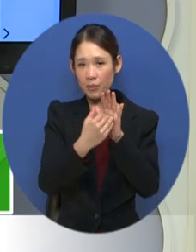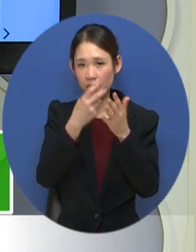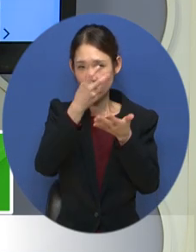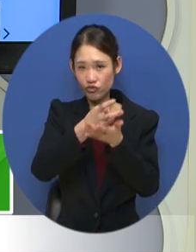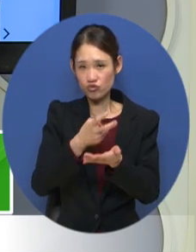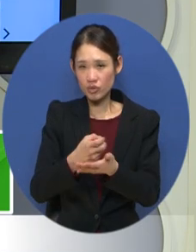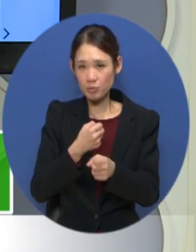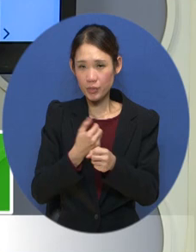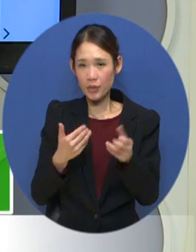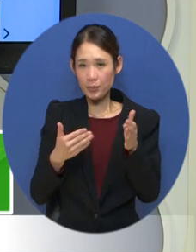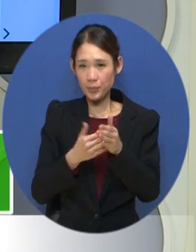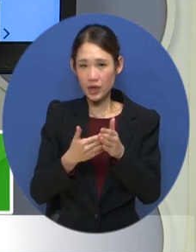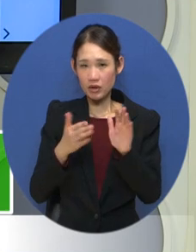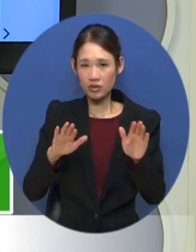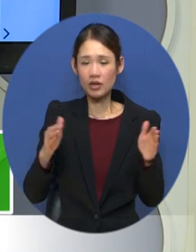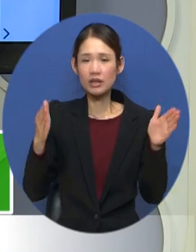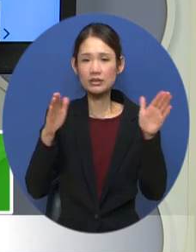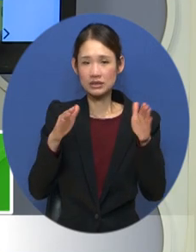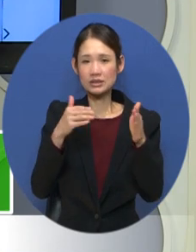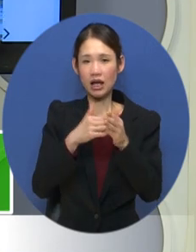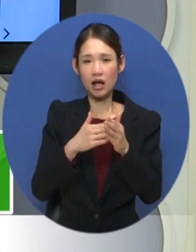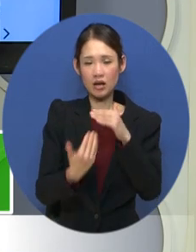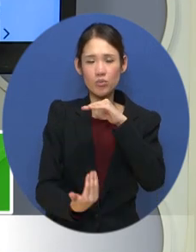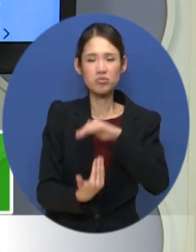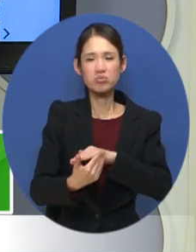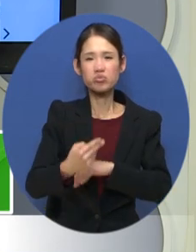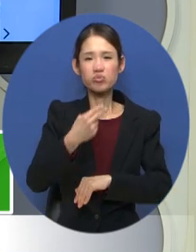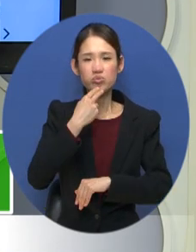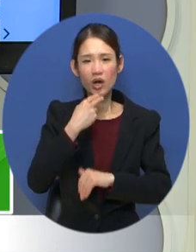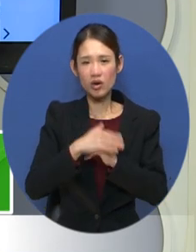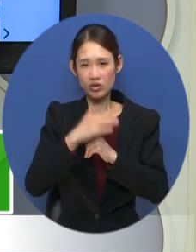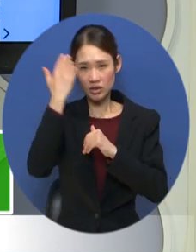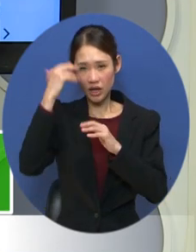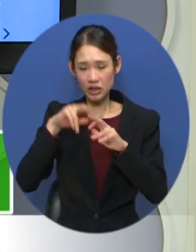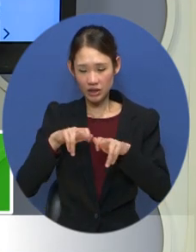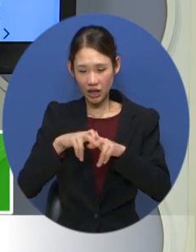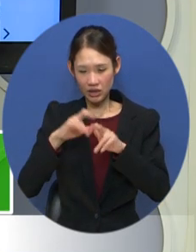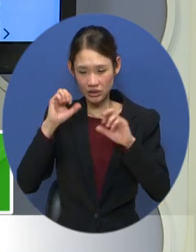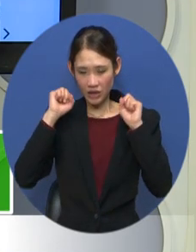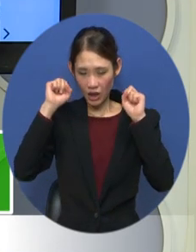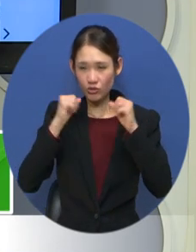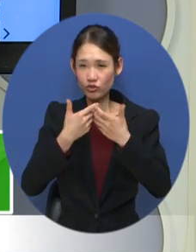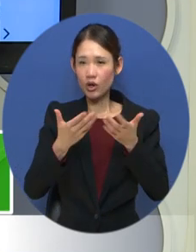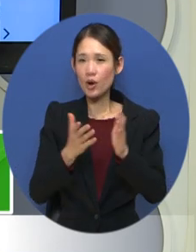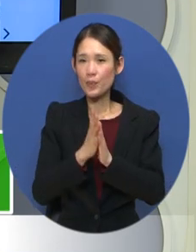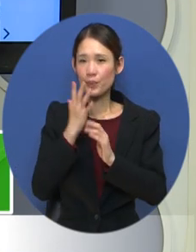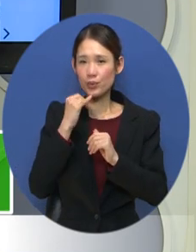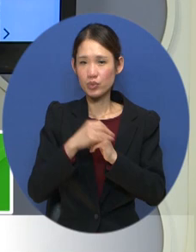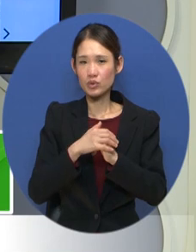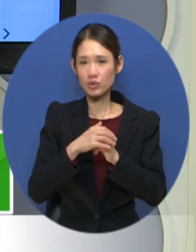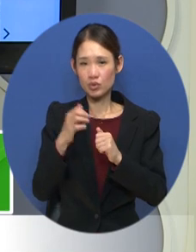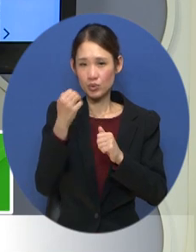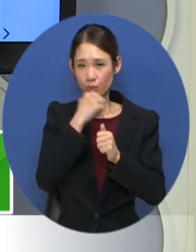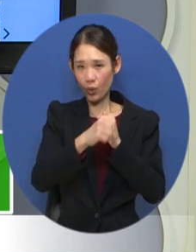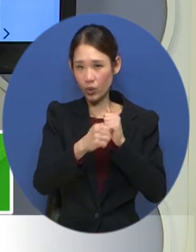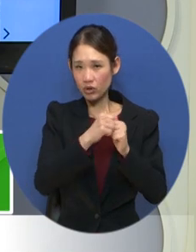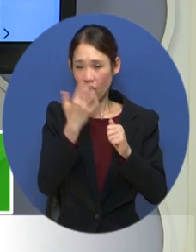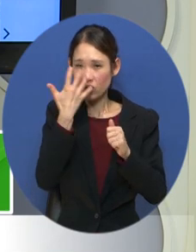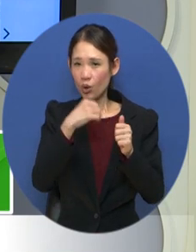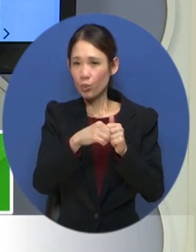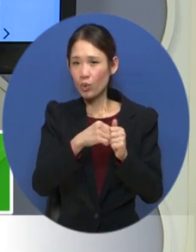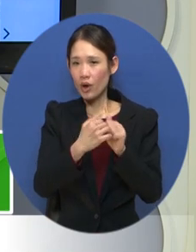밝혔으나 현재까지 이뤄지지 않고 있다며 대한장애인체육회 는 물론 체육계의 폭력 성폭력을 예방하고